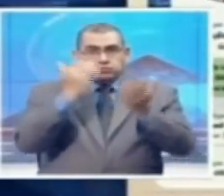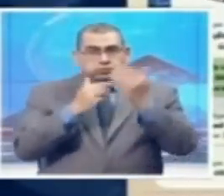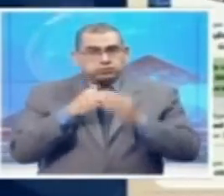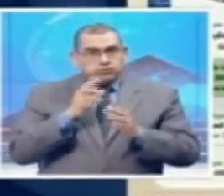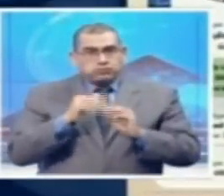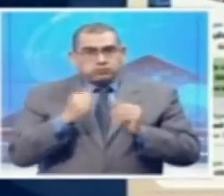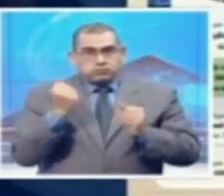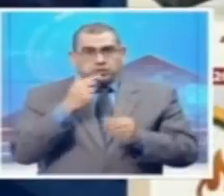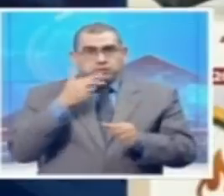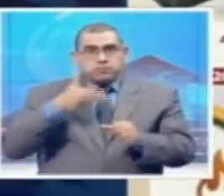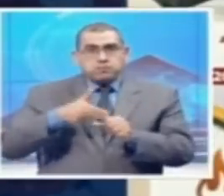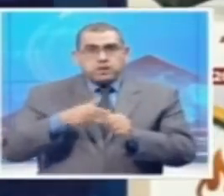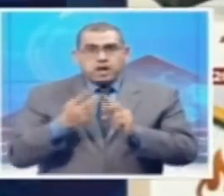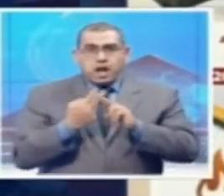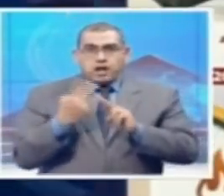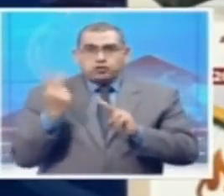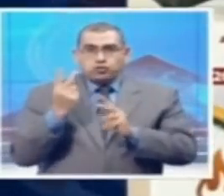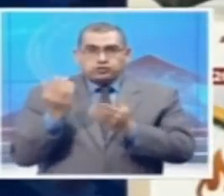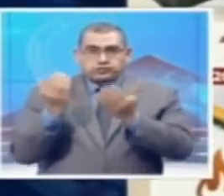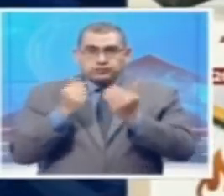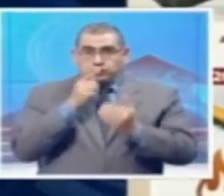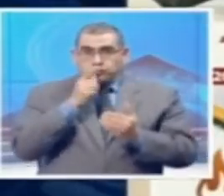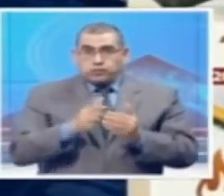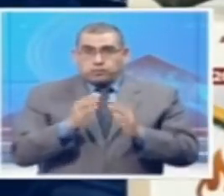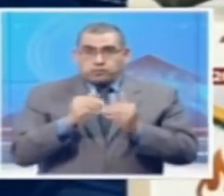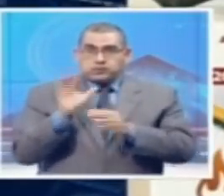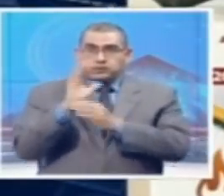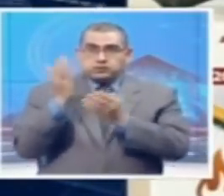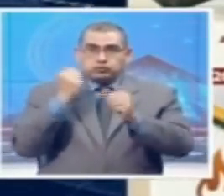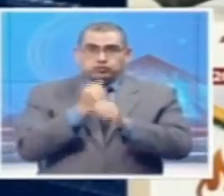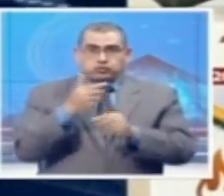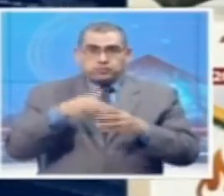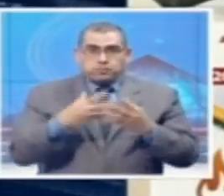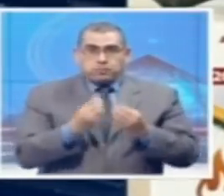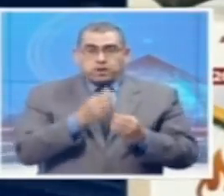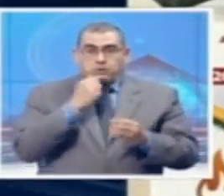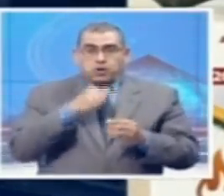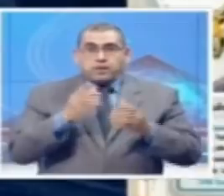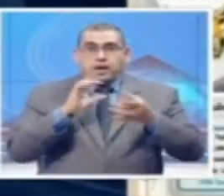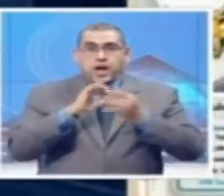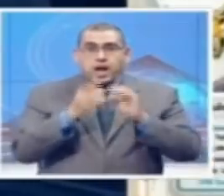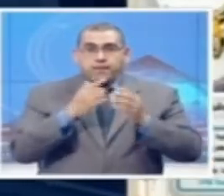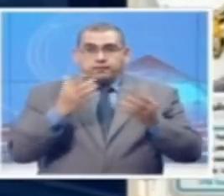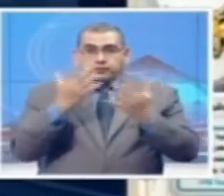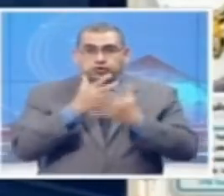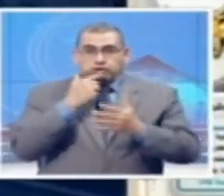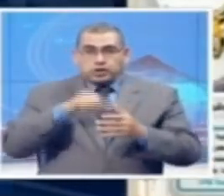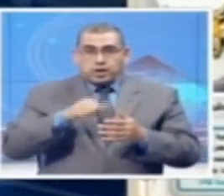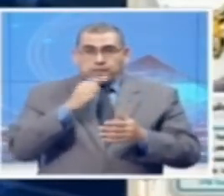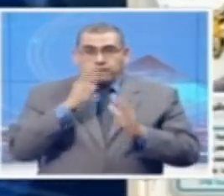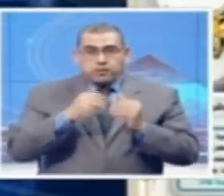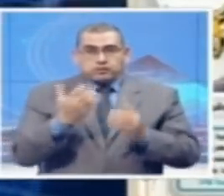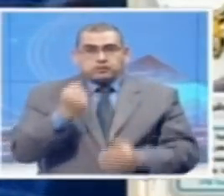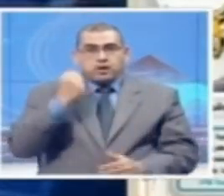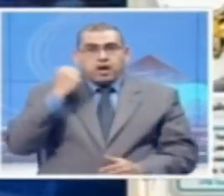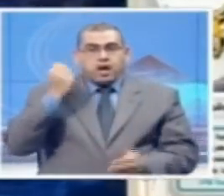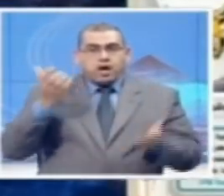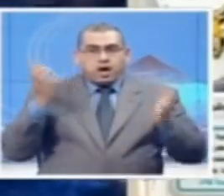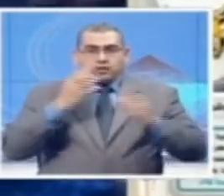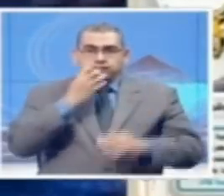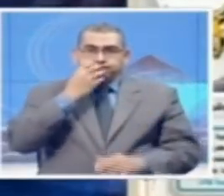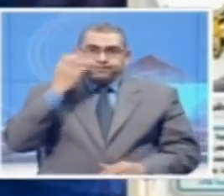الاستثمارات لقطاعي النفط والغاز. من جانبها قالت مؤسسة فيتش أن مصر تمتلك أكبر